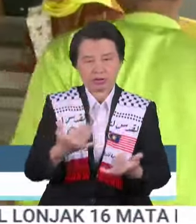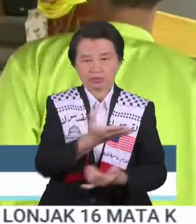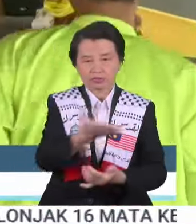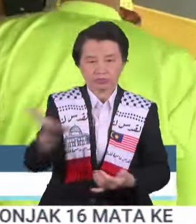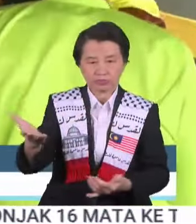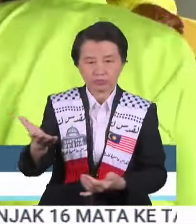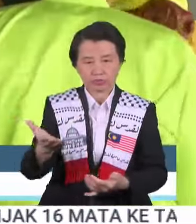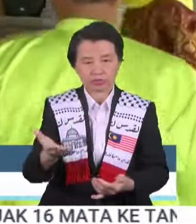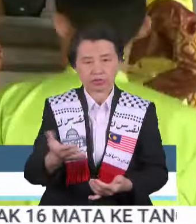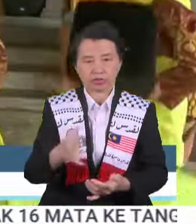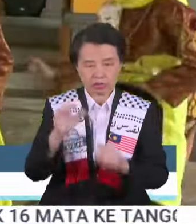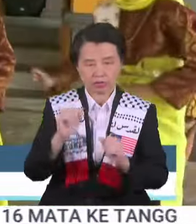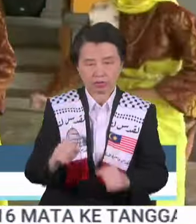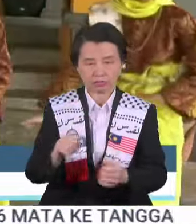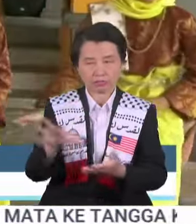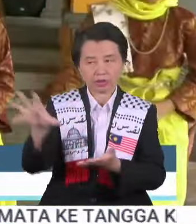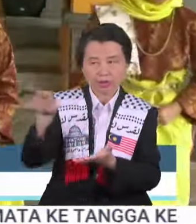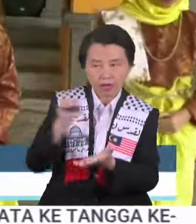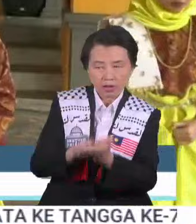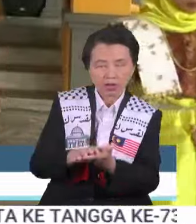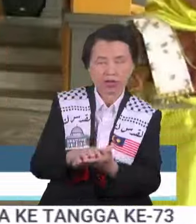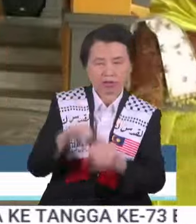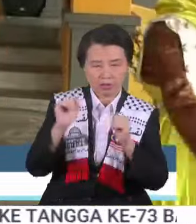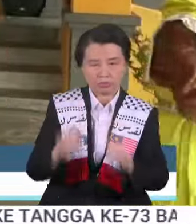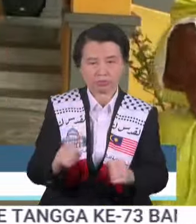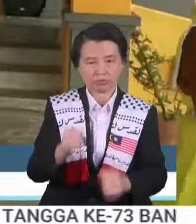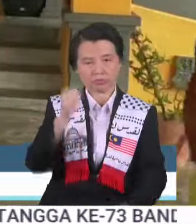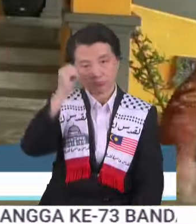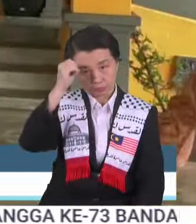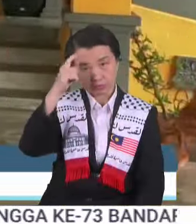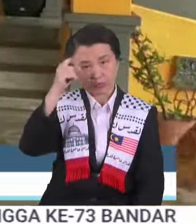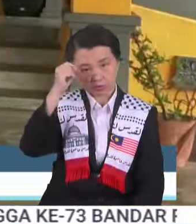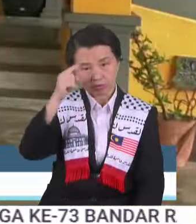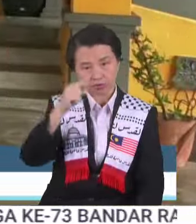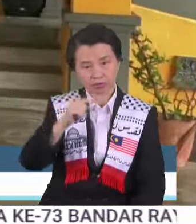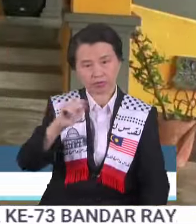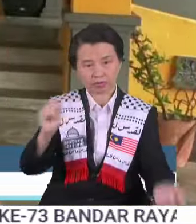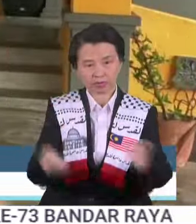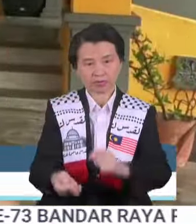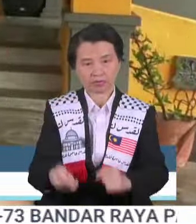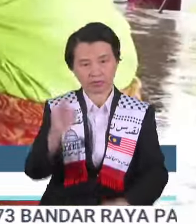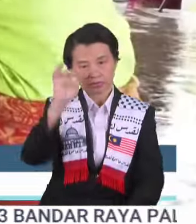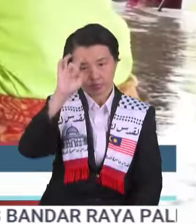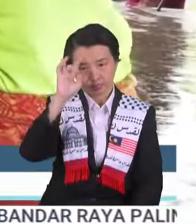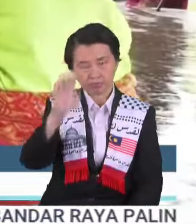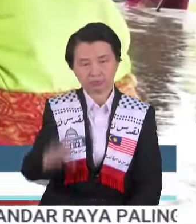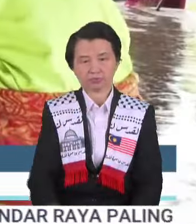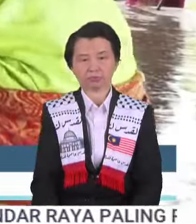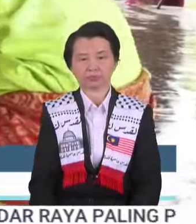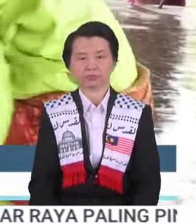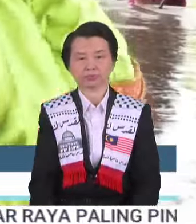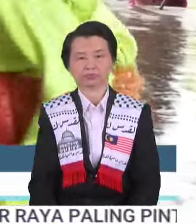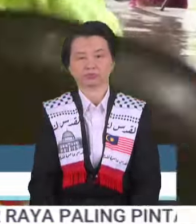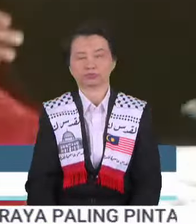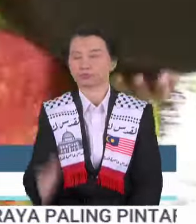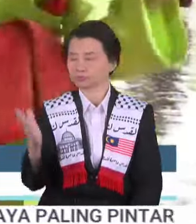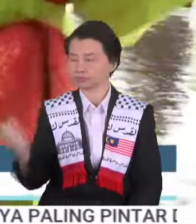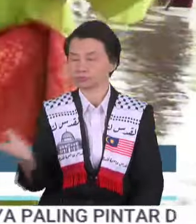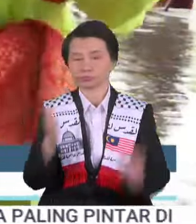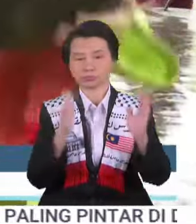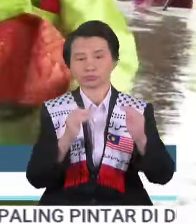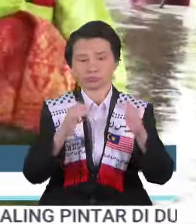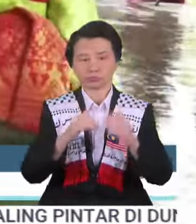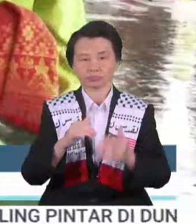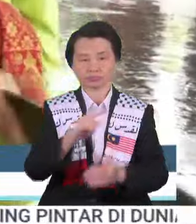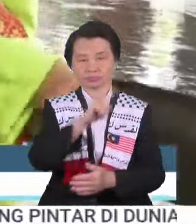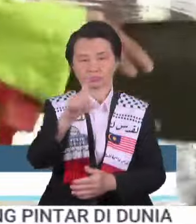kebarangkalian yang besar mereka dapat ikuti dan mereka dapat hayati zapin tersebut, insyaAllah. Beliau berharap zapin